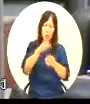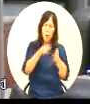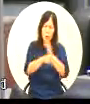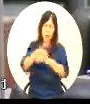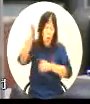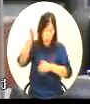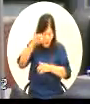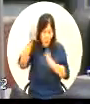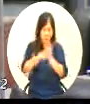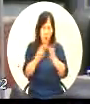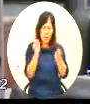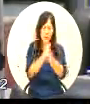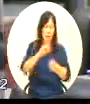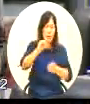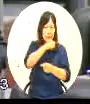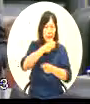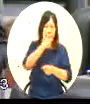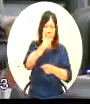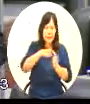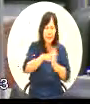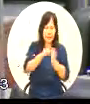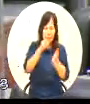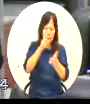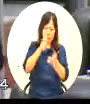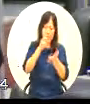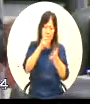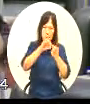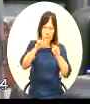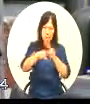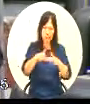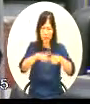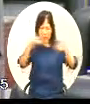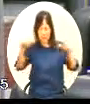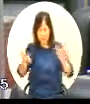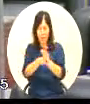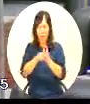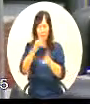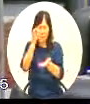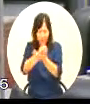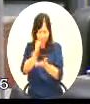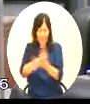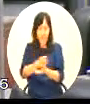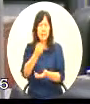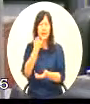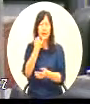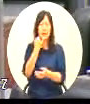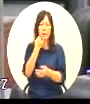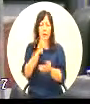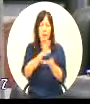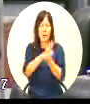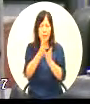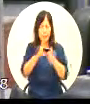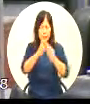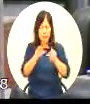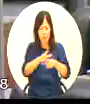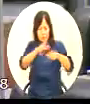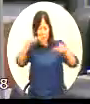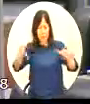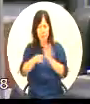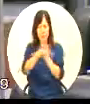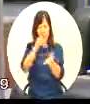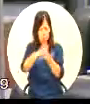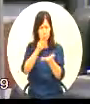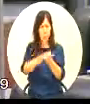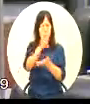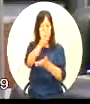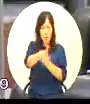跟台糖的土地可以再租大一点，那再把租金谈低一点，那我们扩大、把这个地租下来，让我们